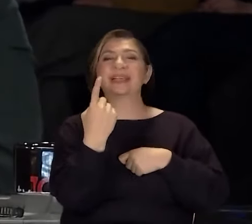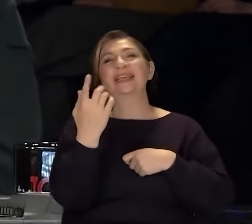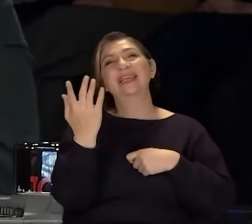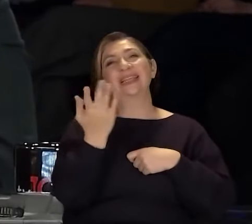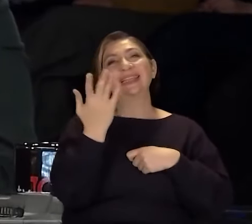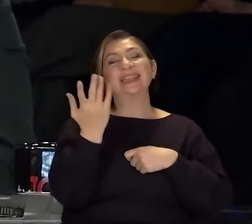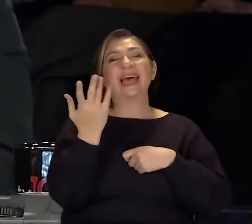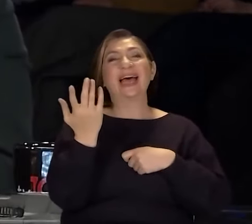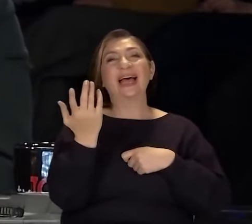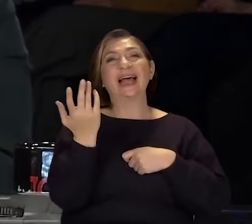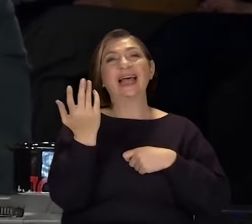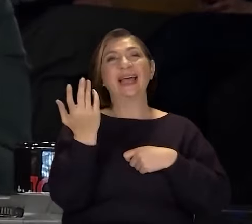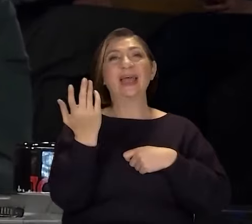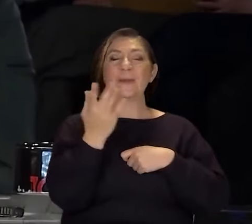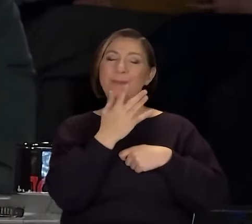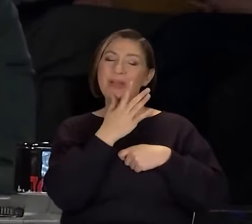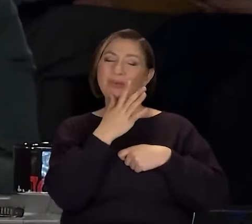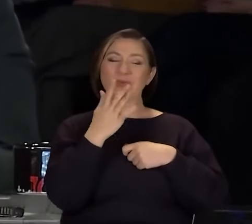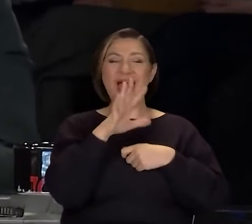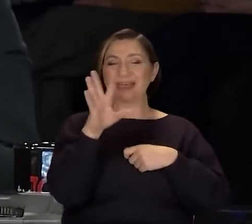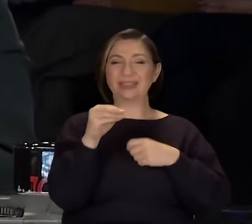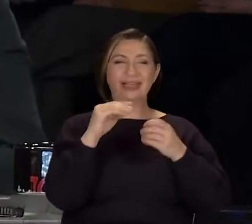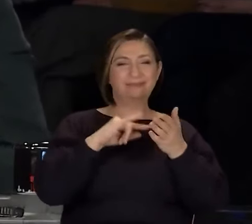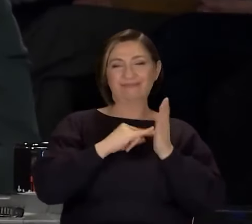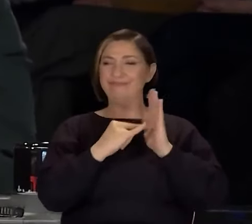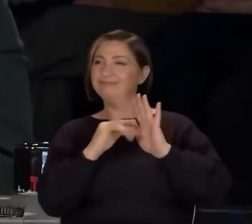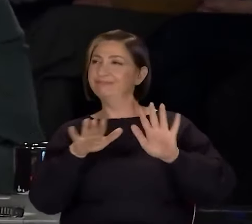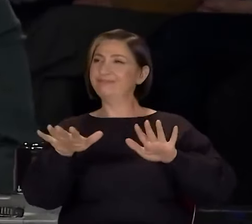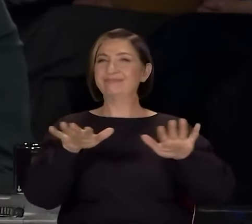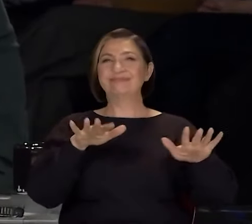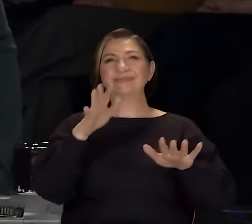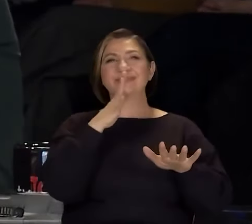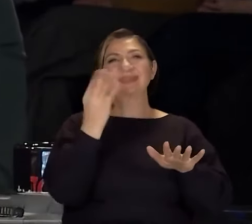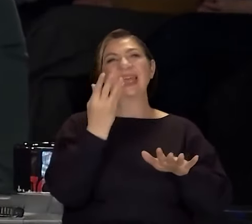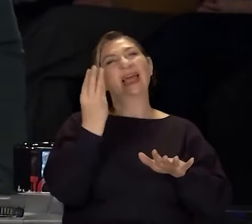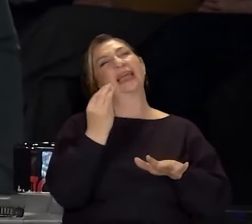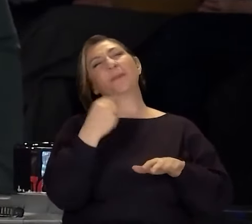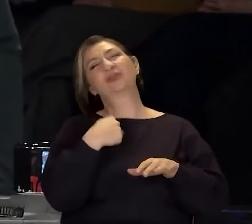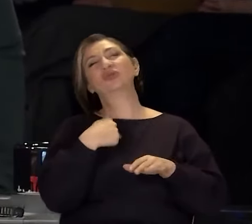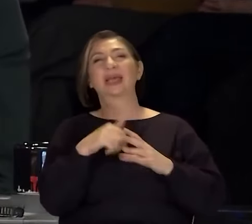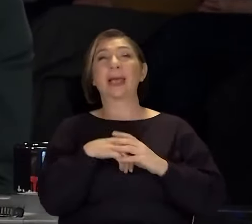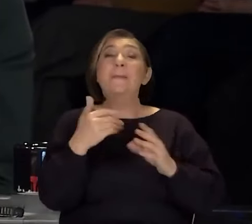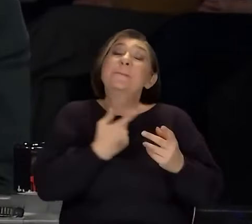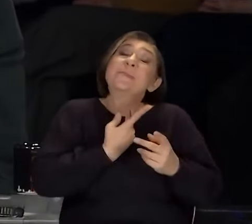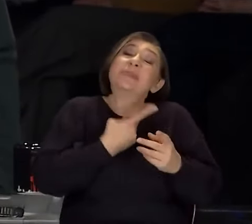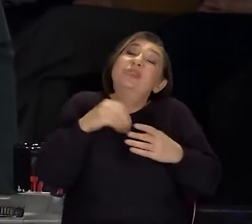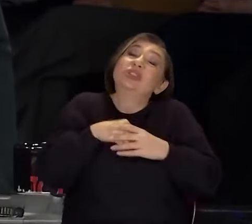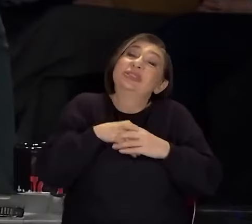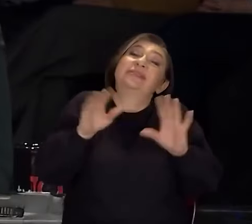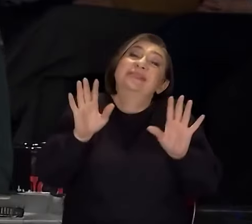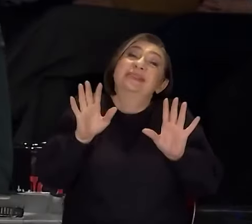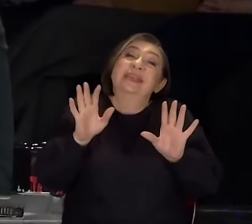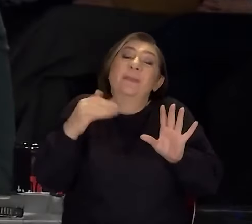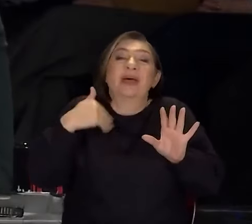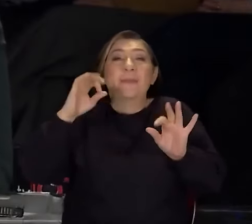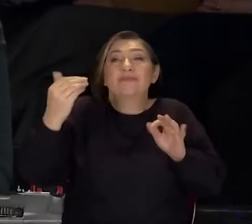böyle daha bilinçli oluyor bütün her şey. Bence daha iyi bir hareket. Benim için hiç değilse.